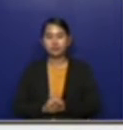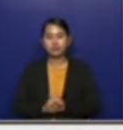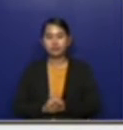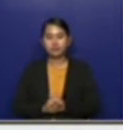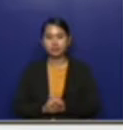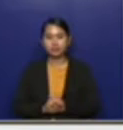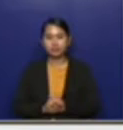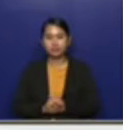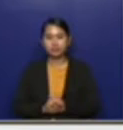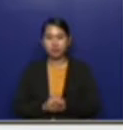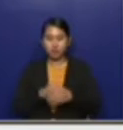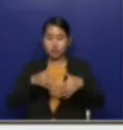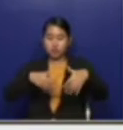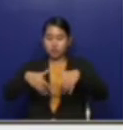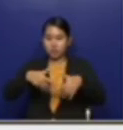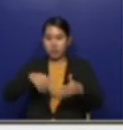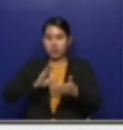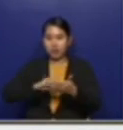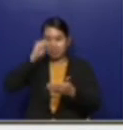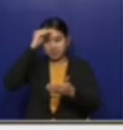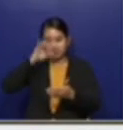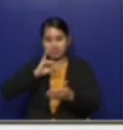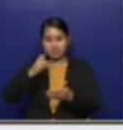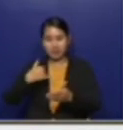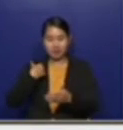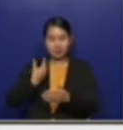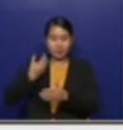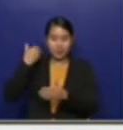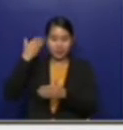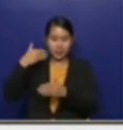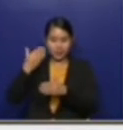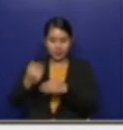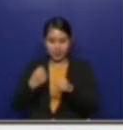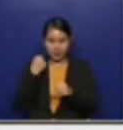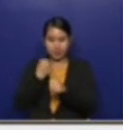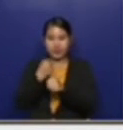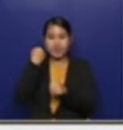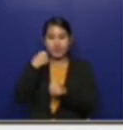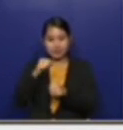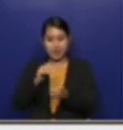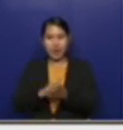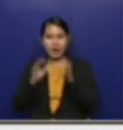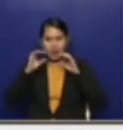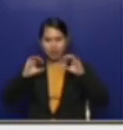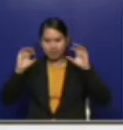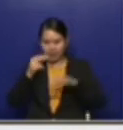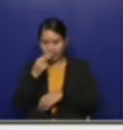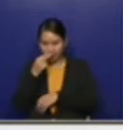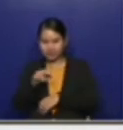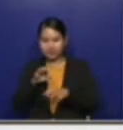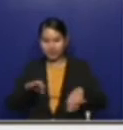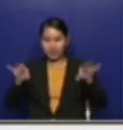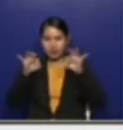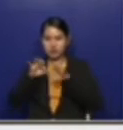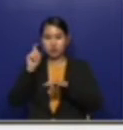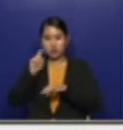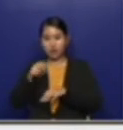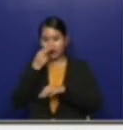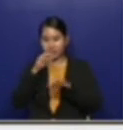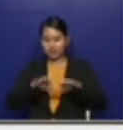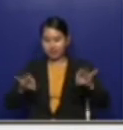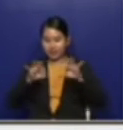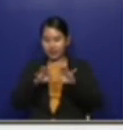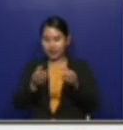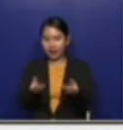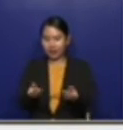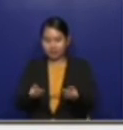อบหลายสิบปีที่อาจจะมีปรากฏการณ์เช่นนี้รัฐบาลควรให้ความสำคัญและรับไปพิจารณ